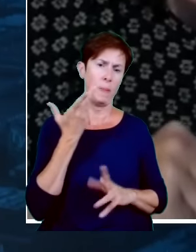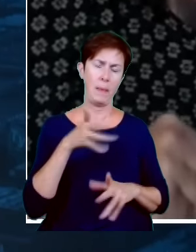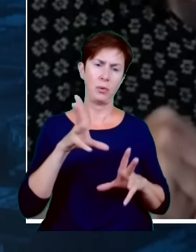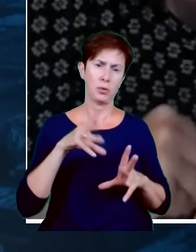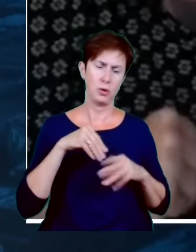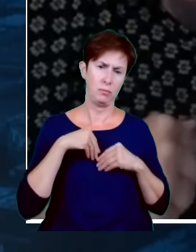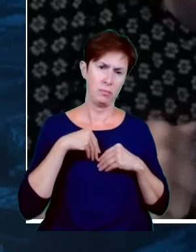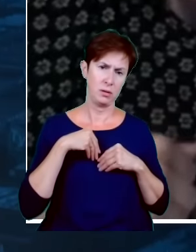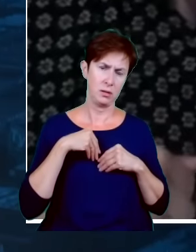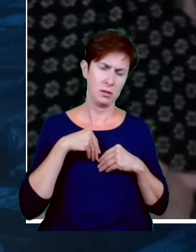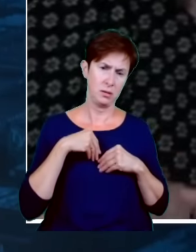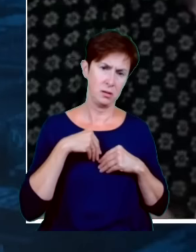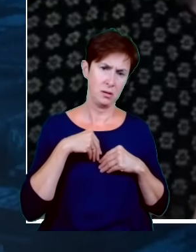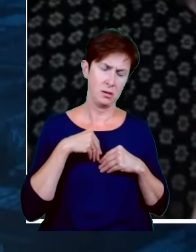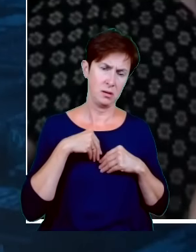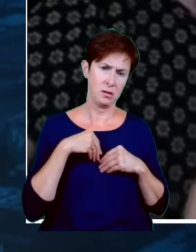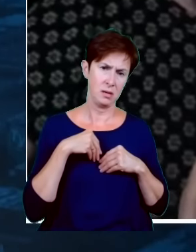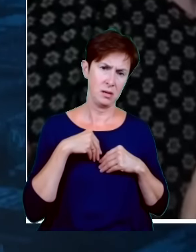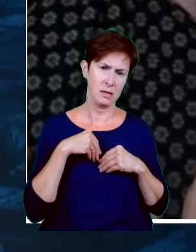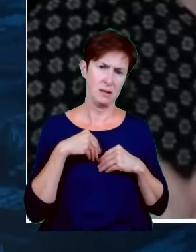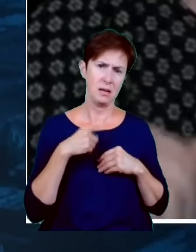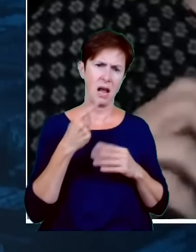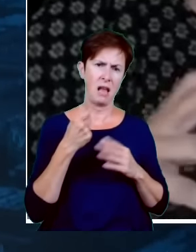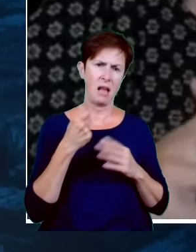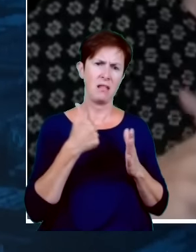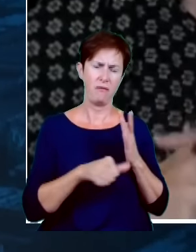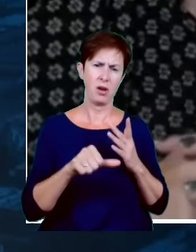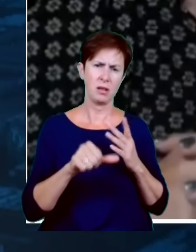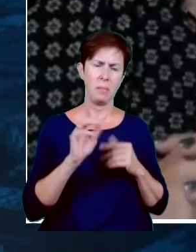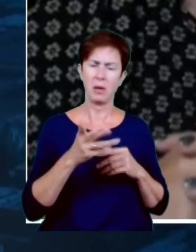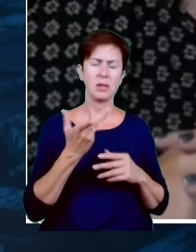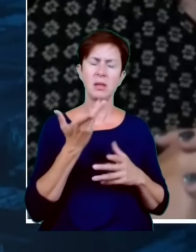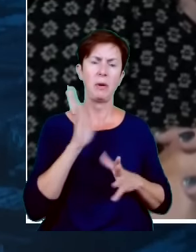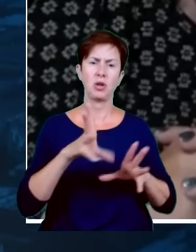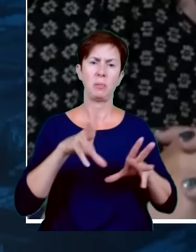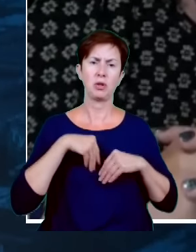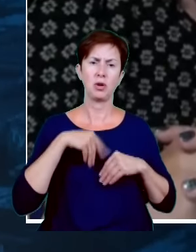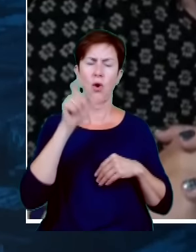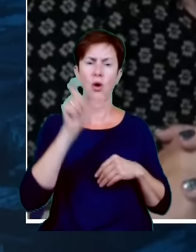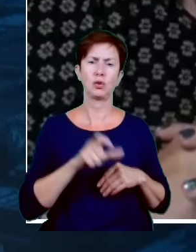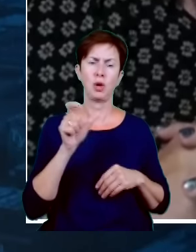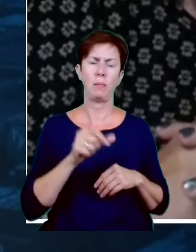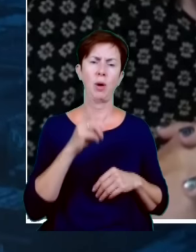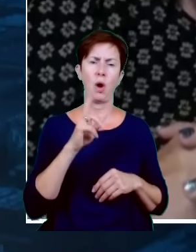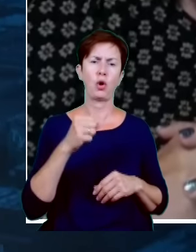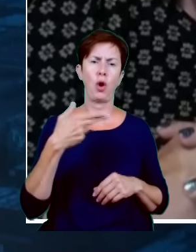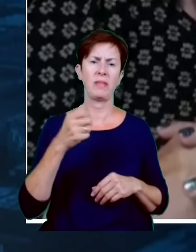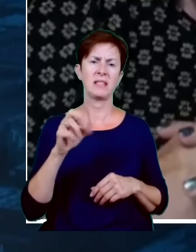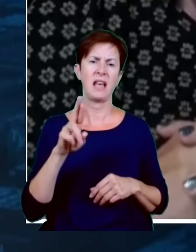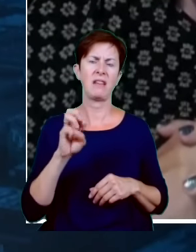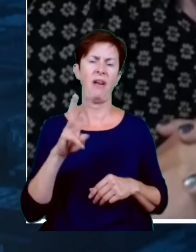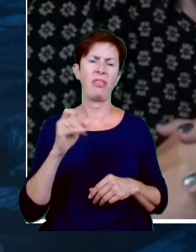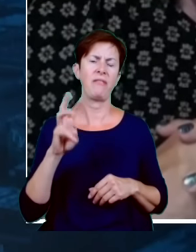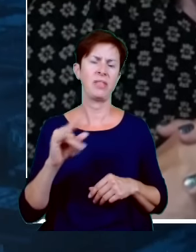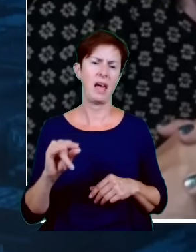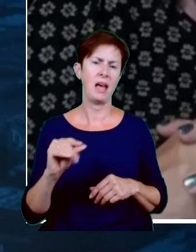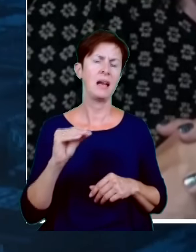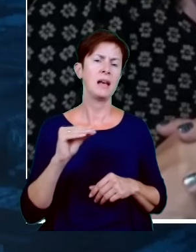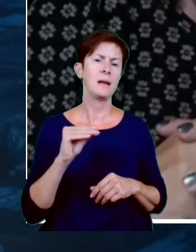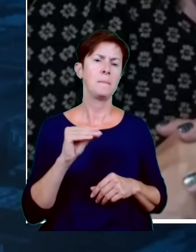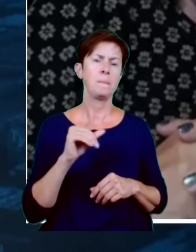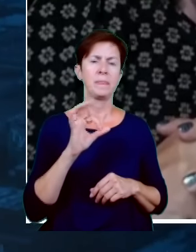przyjmował jest chyba jeden wyjątek będzie przy osób konserwatywnych które rzeczywiście w tych sprawach światopoglądowych